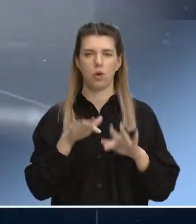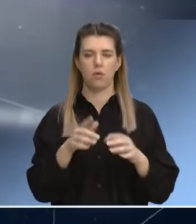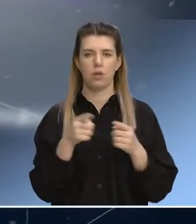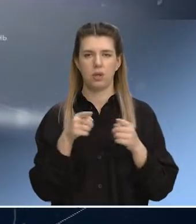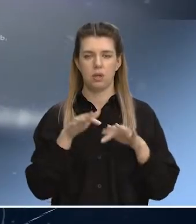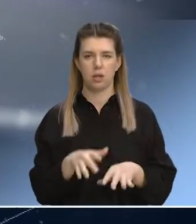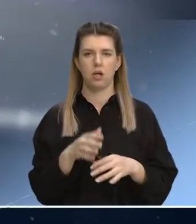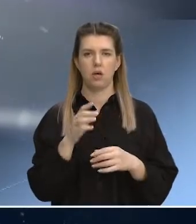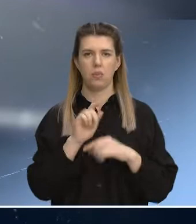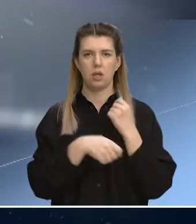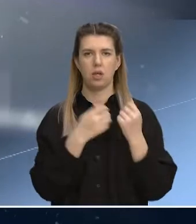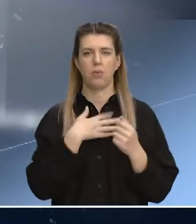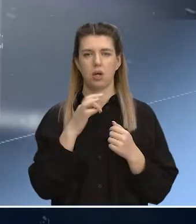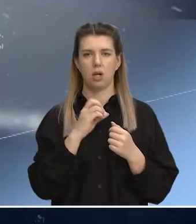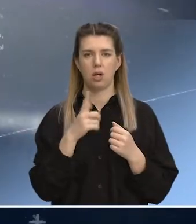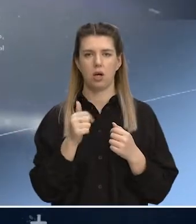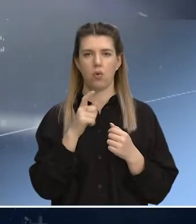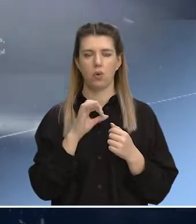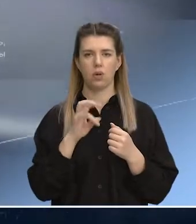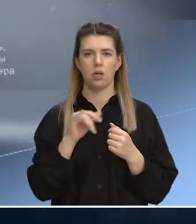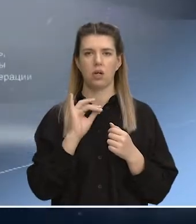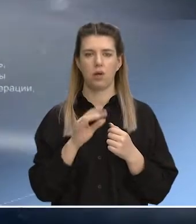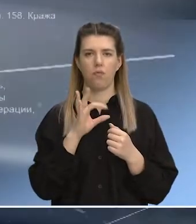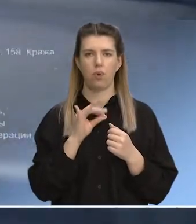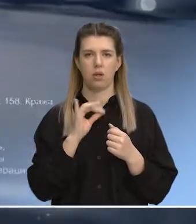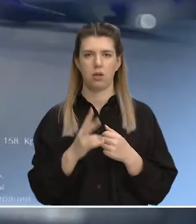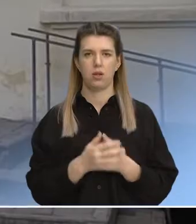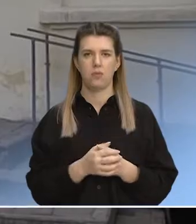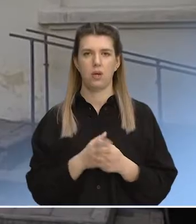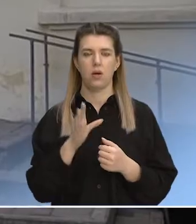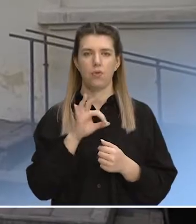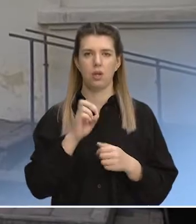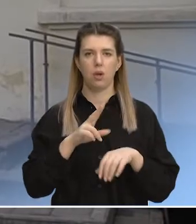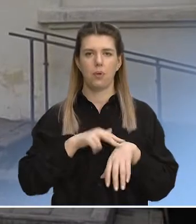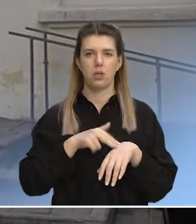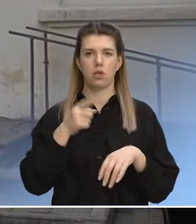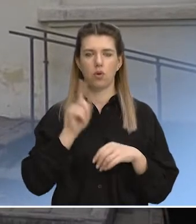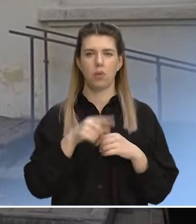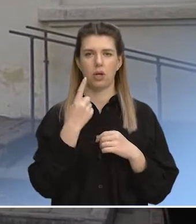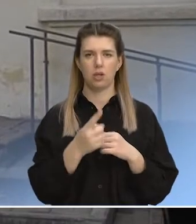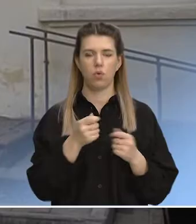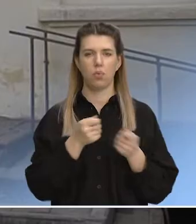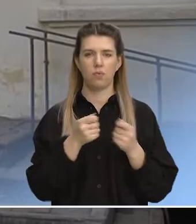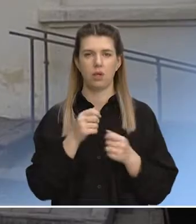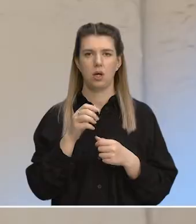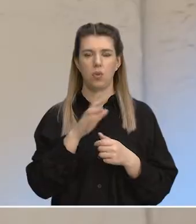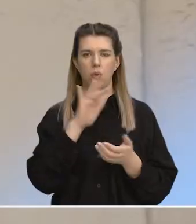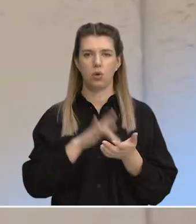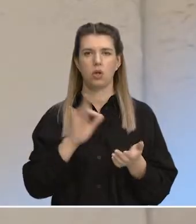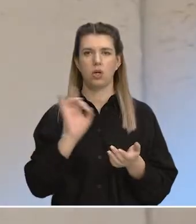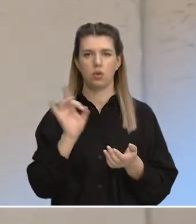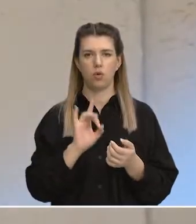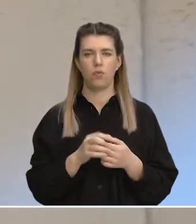дело. Подробности в материале моих коллег Василия Горина и Валерии Фокиной. В отдел полиции номер 1 управления МВД России по